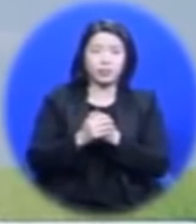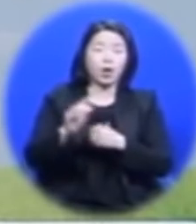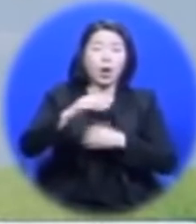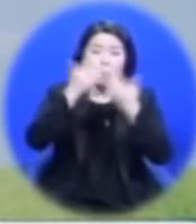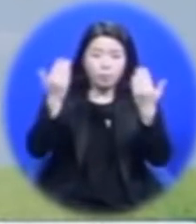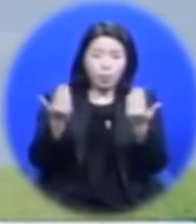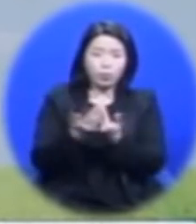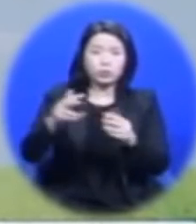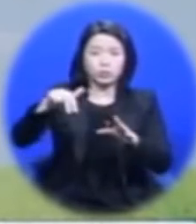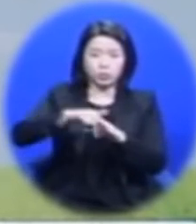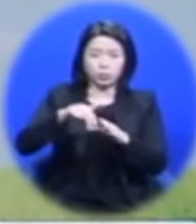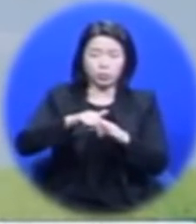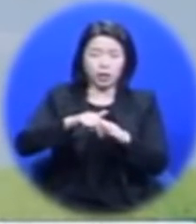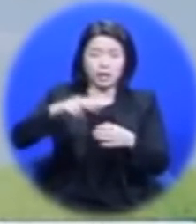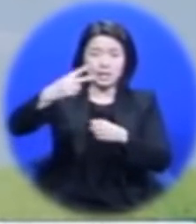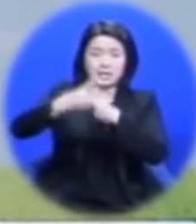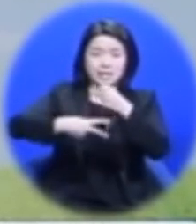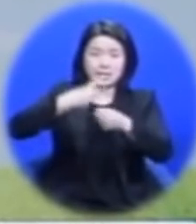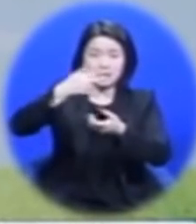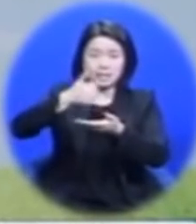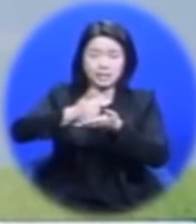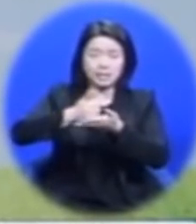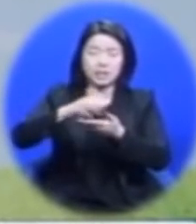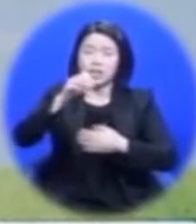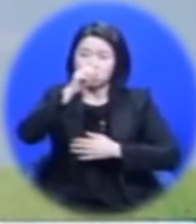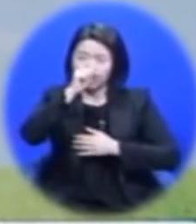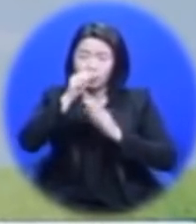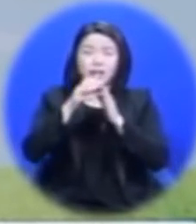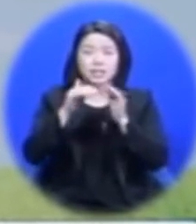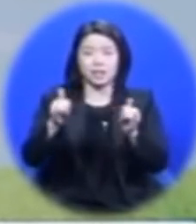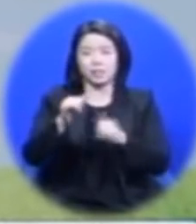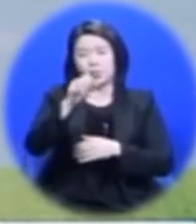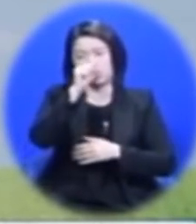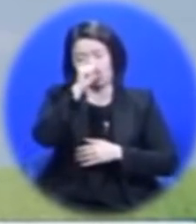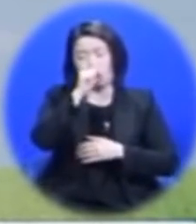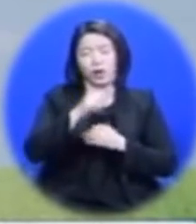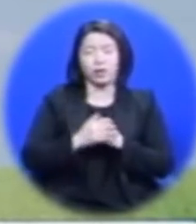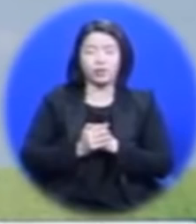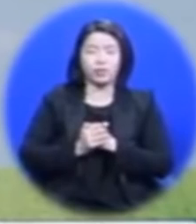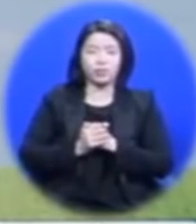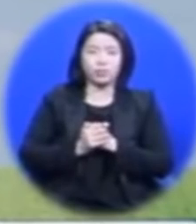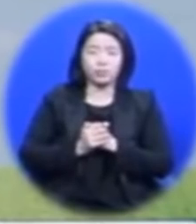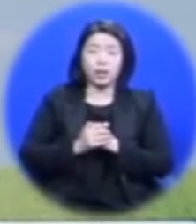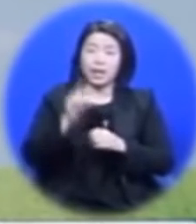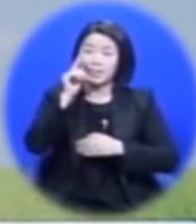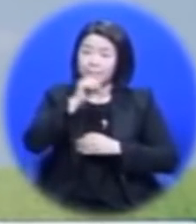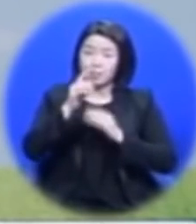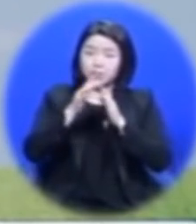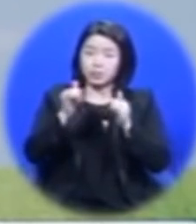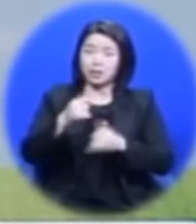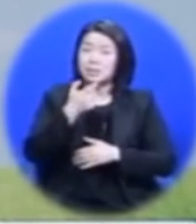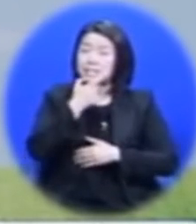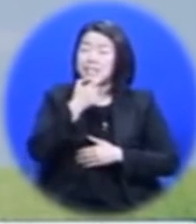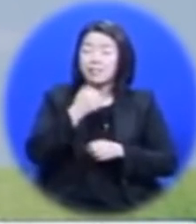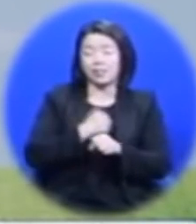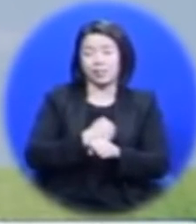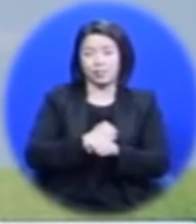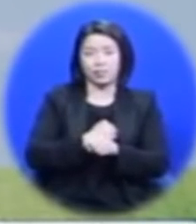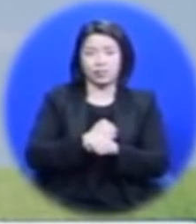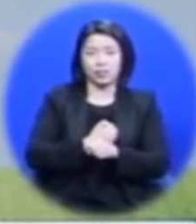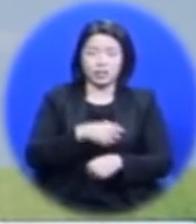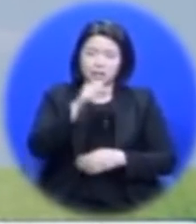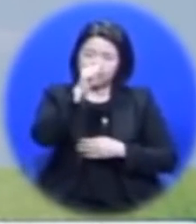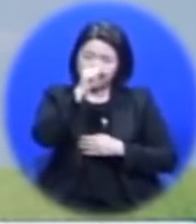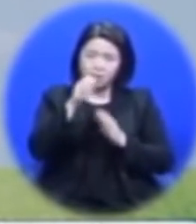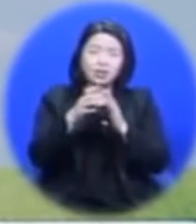모든 종교가 신은 선한 사람을 좋아합니다. 나쁜 사람을 싫어해요.